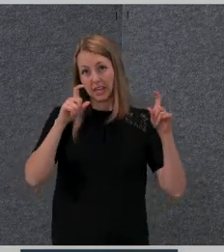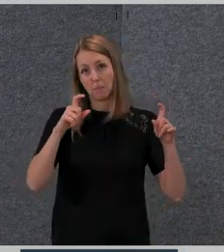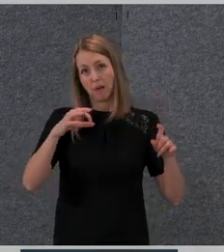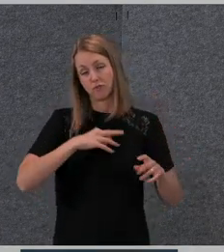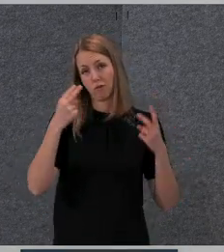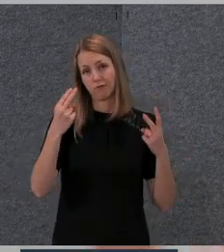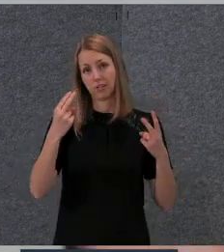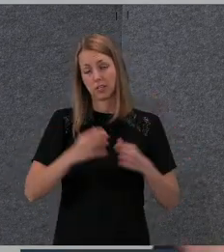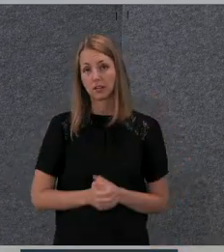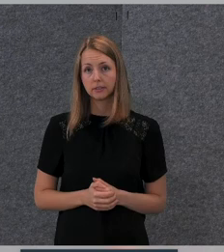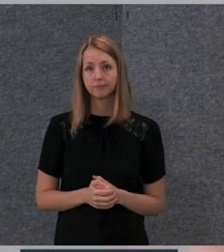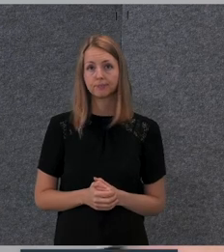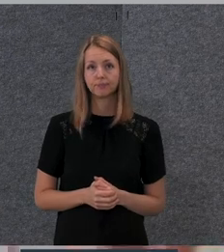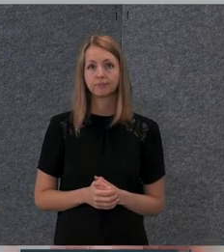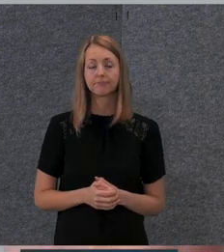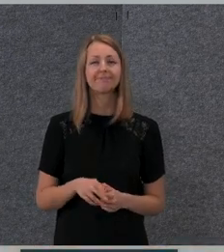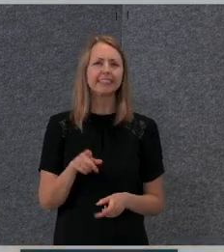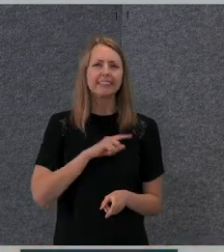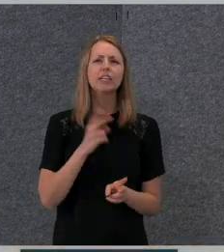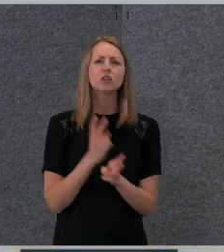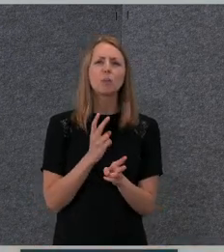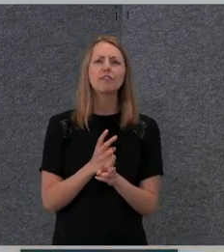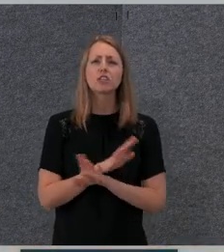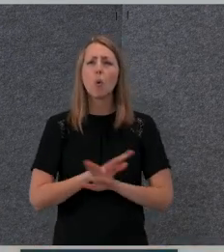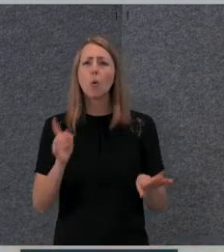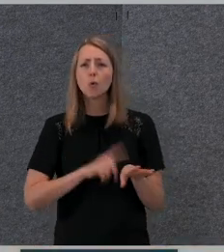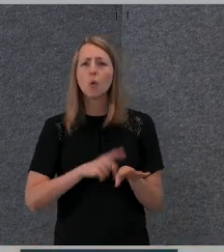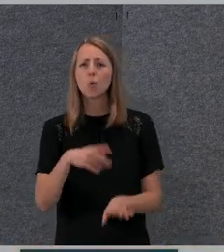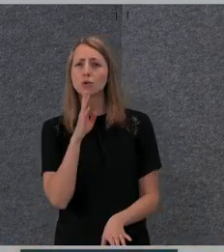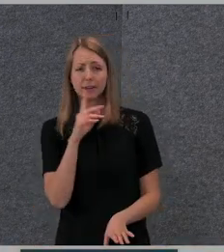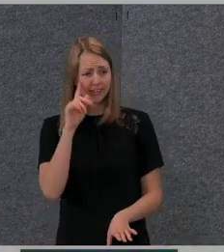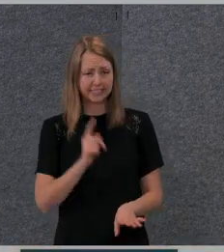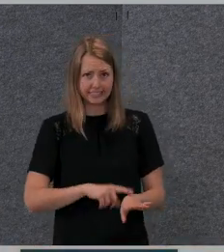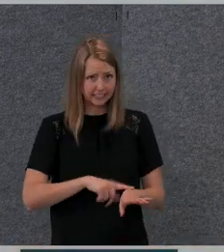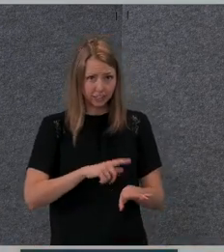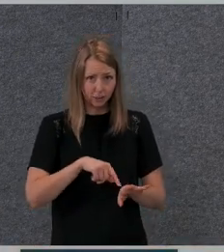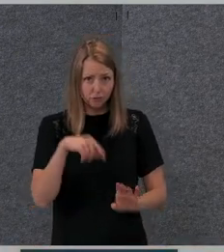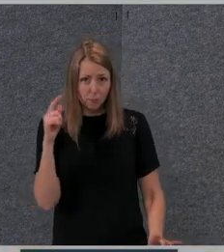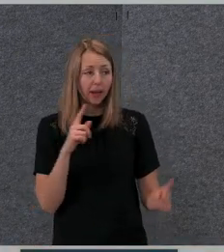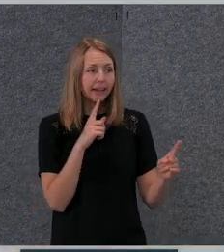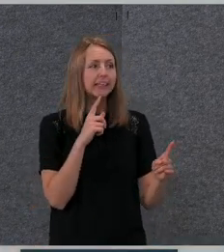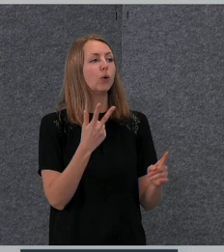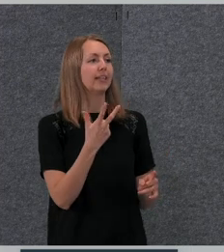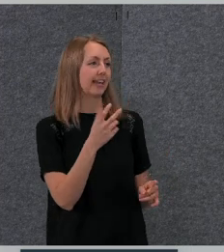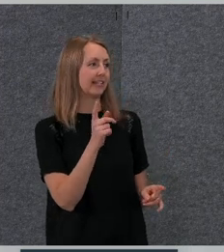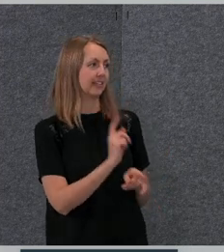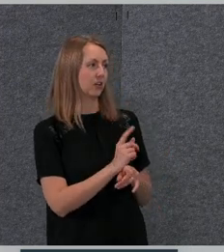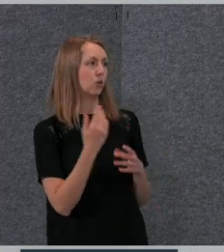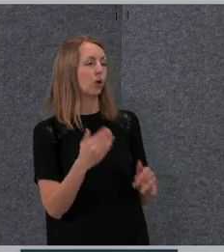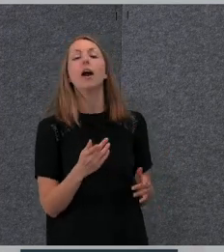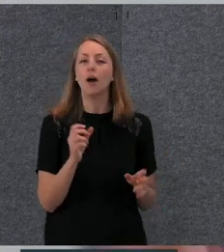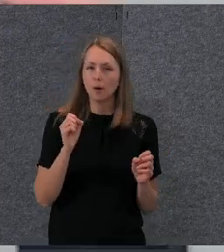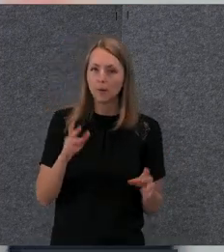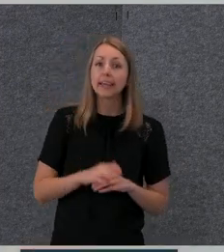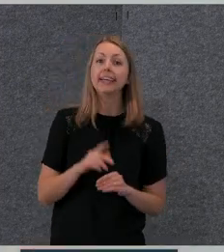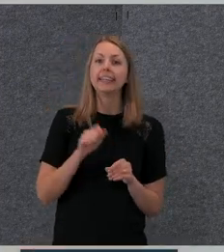Ich rede normalerweise immer ohne Uhr, auch so auch jetzt. Ich habe keine Ahnung. Ich hoffe, ich bekomme irgendwie ein Zeichen, 30 Sekunden. Wie viel Zeit ich noch habe. Dann